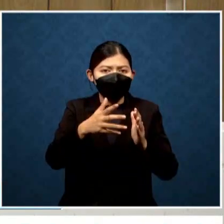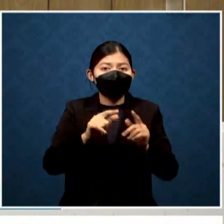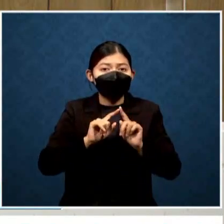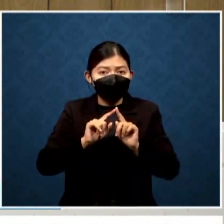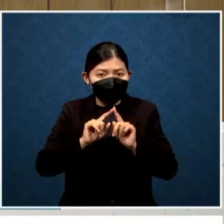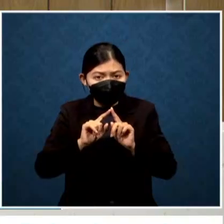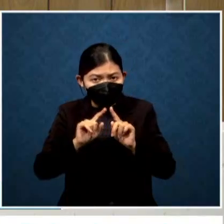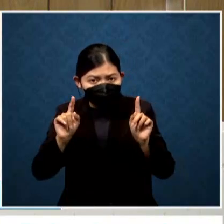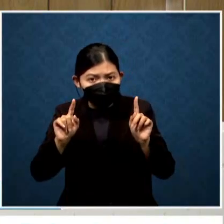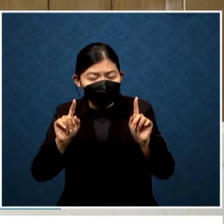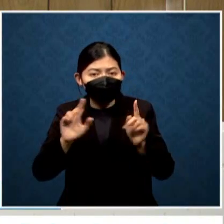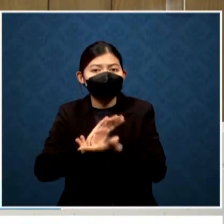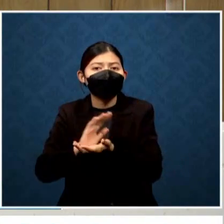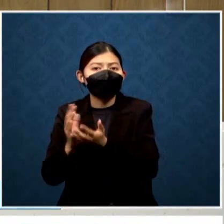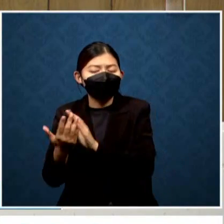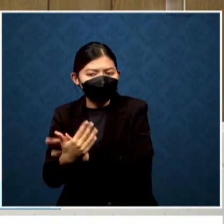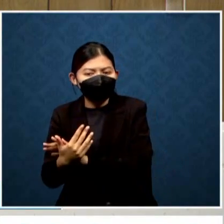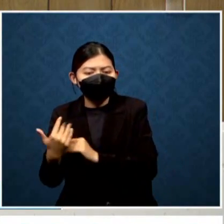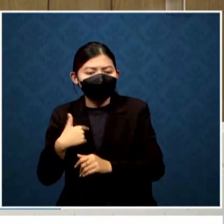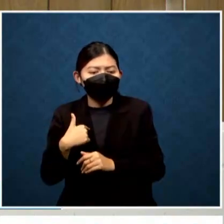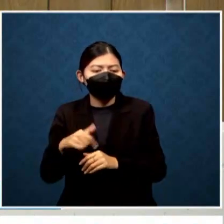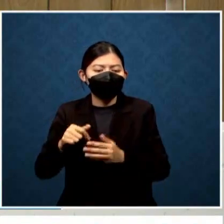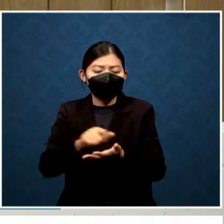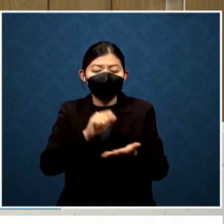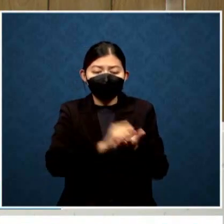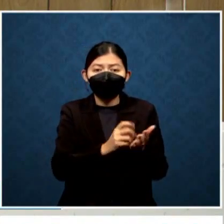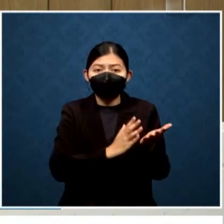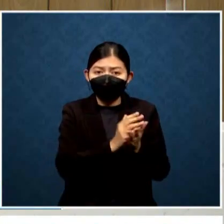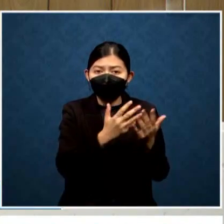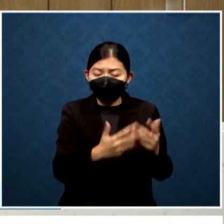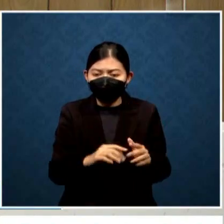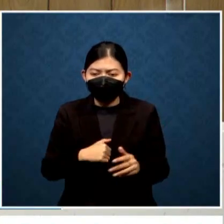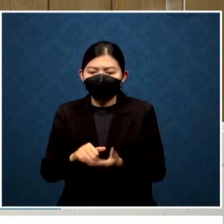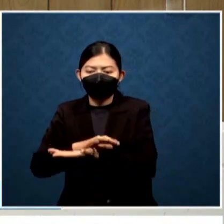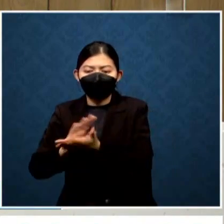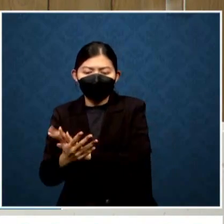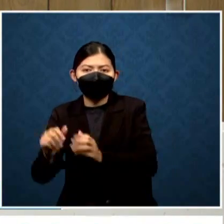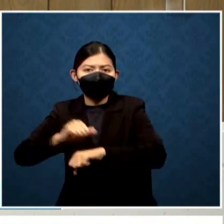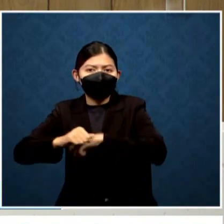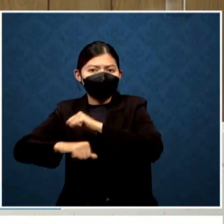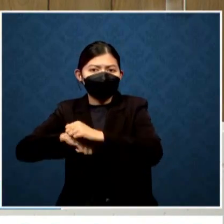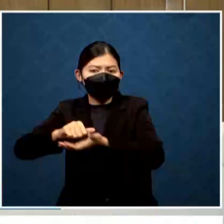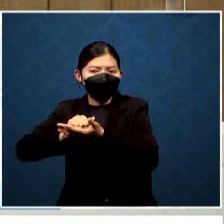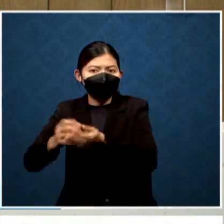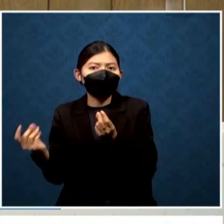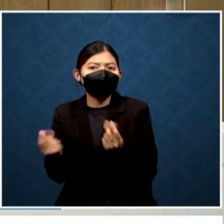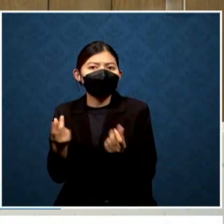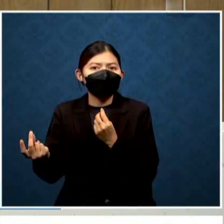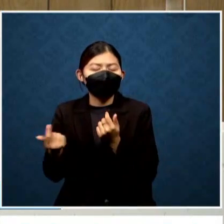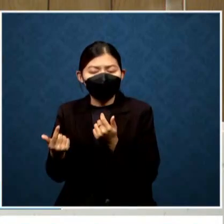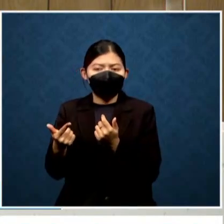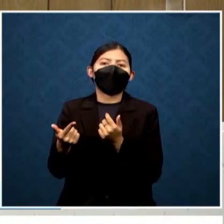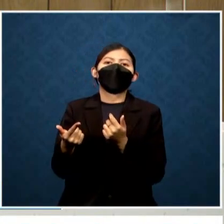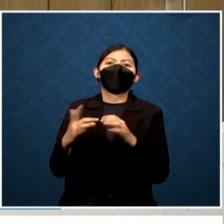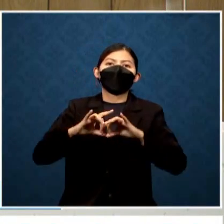าเขาไปให้บริการเป็นสารบริการอันนี้เริ่มผิดละเพราะเขาต้